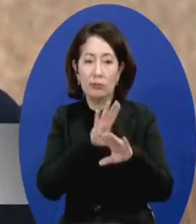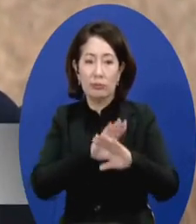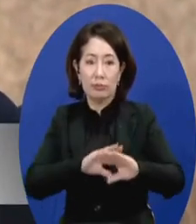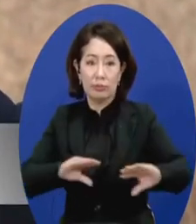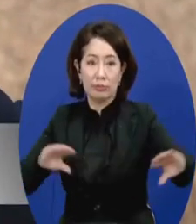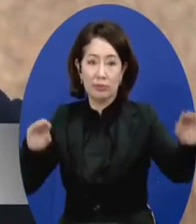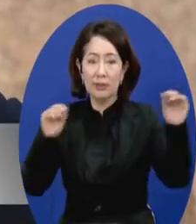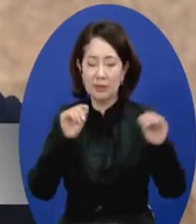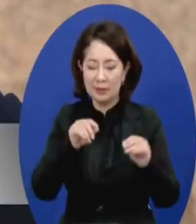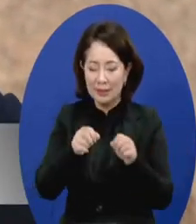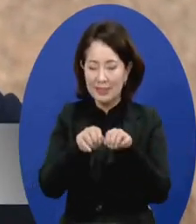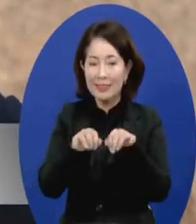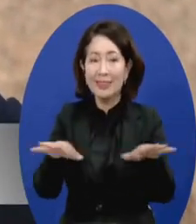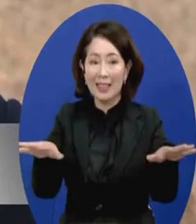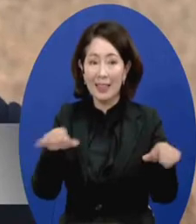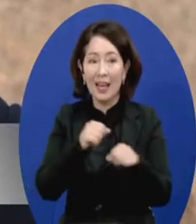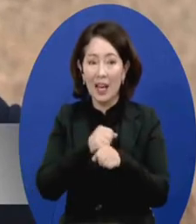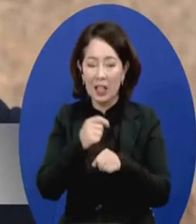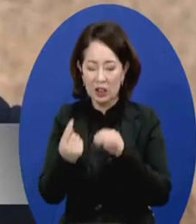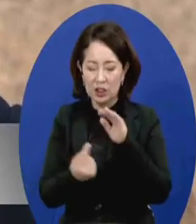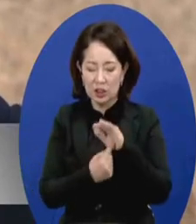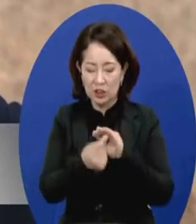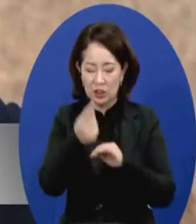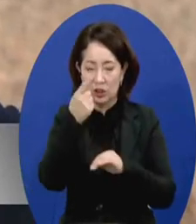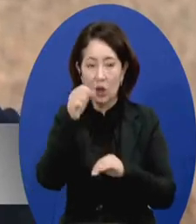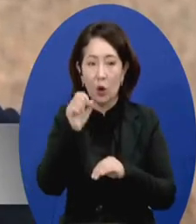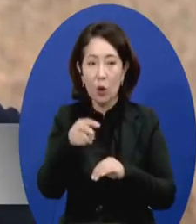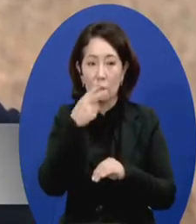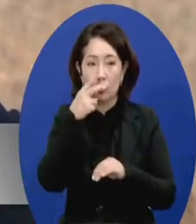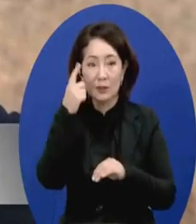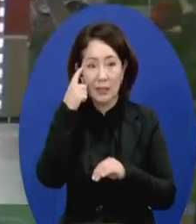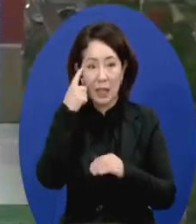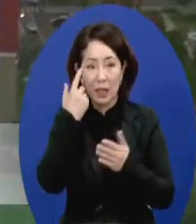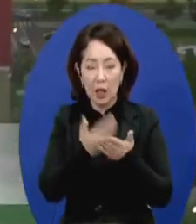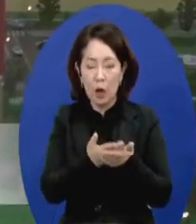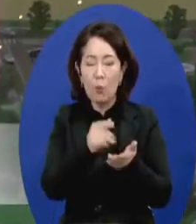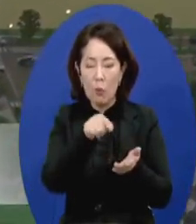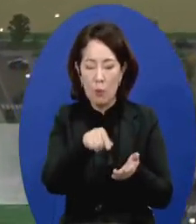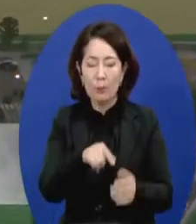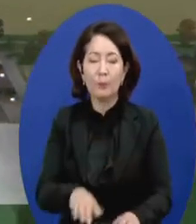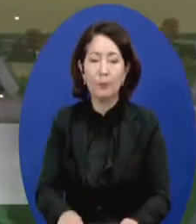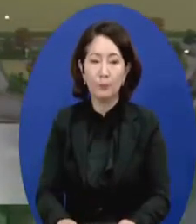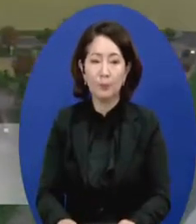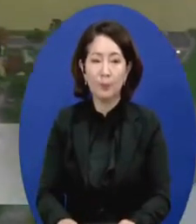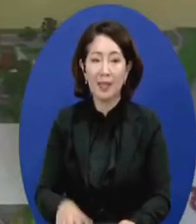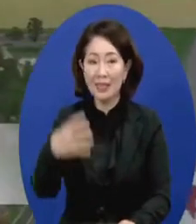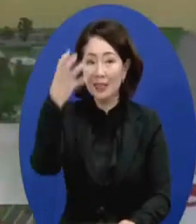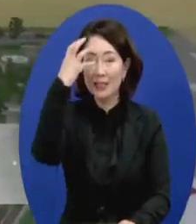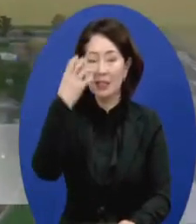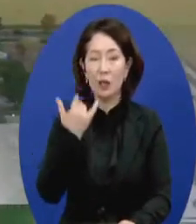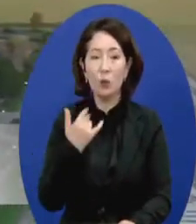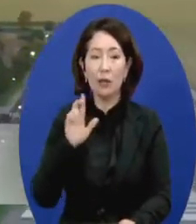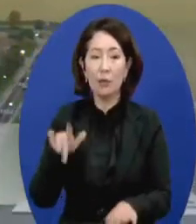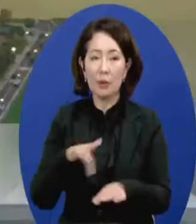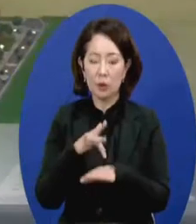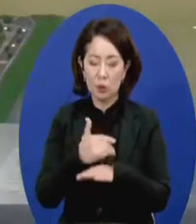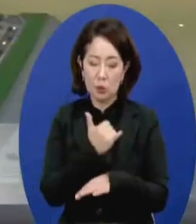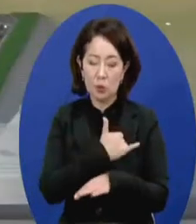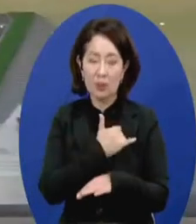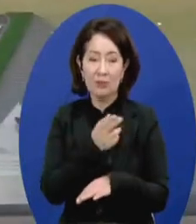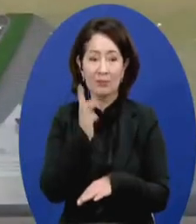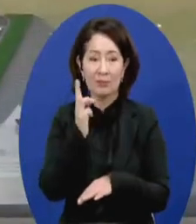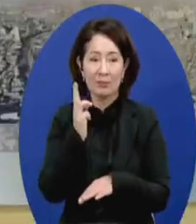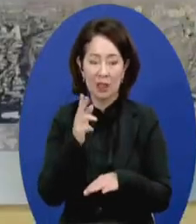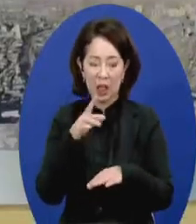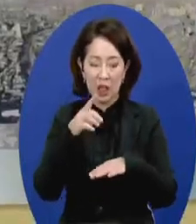бууруулах, сааруулах, задлах ажлын үндсэн одоо гол үзэл санаа оршиж байгаа. Засгийн газар Улаанбаатар хотын удирдлагууд